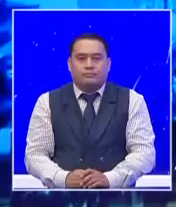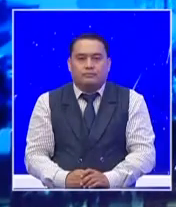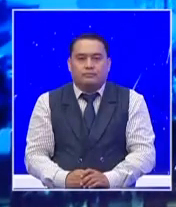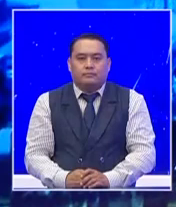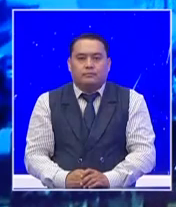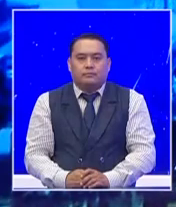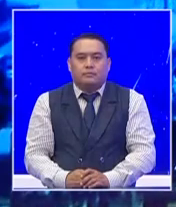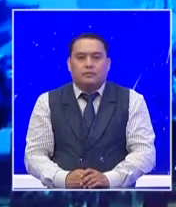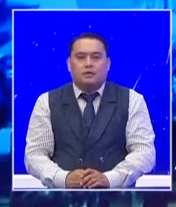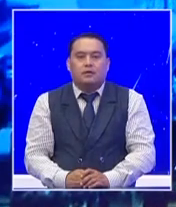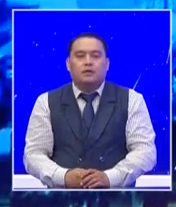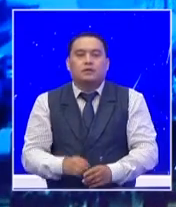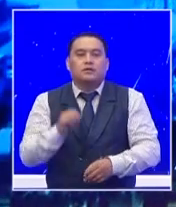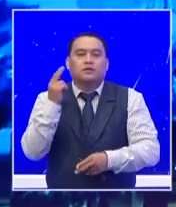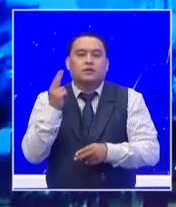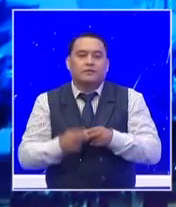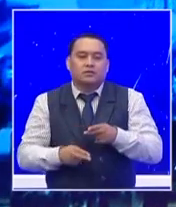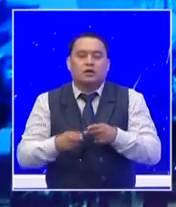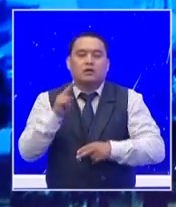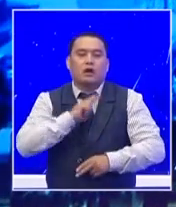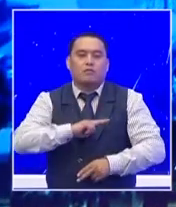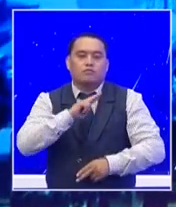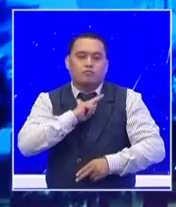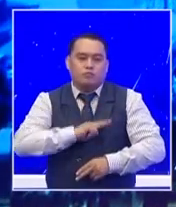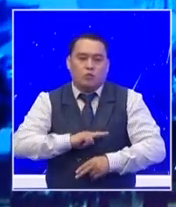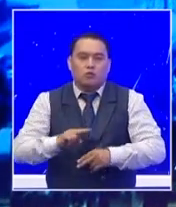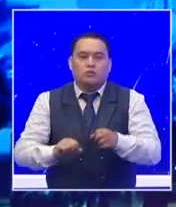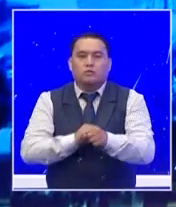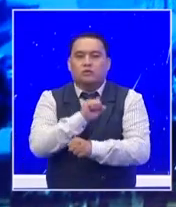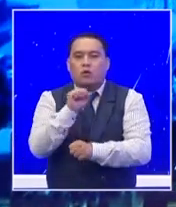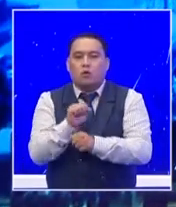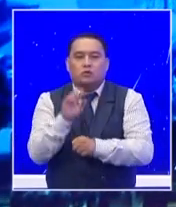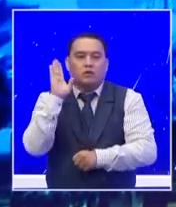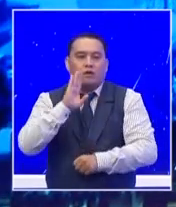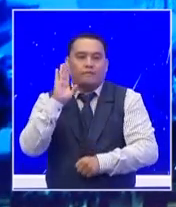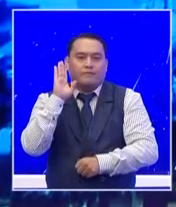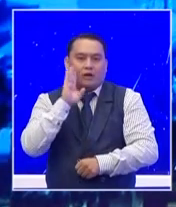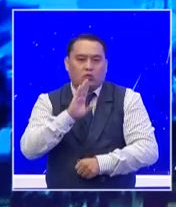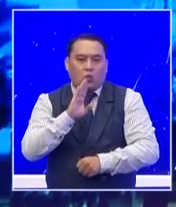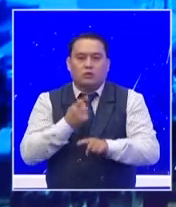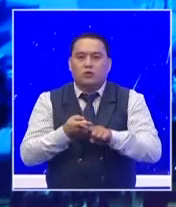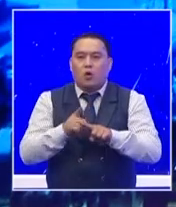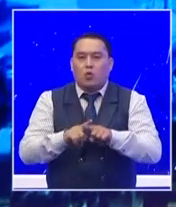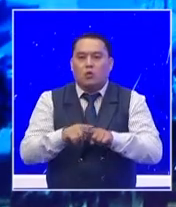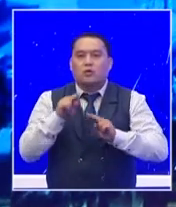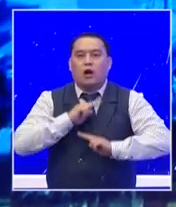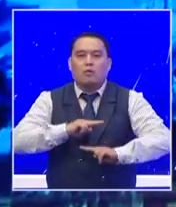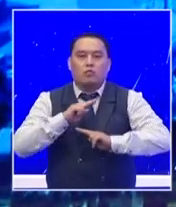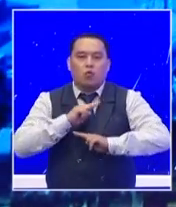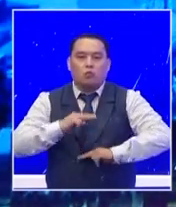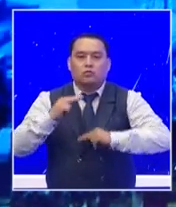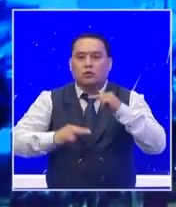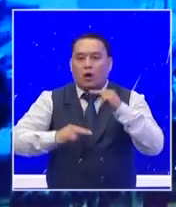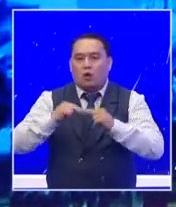В завершающую стадию перешли строительные работы на водохранилище в поселке Кызылагаш Аксусского района. Благодаря работе